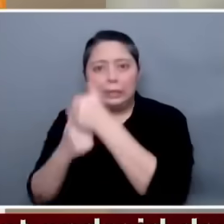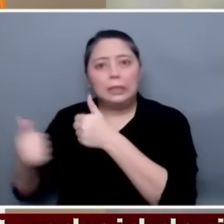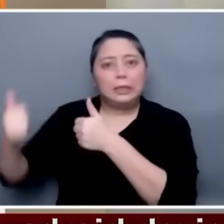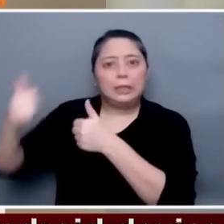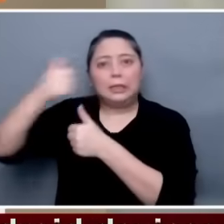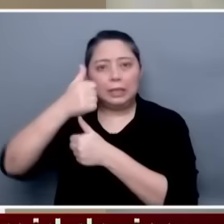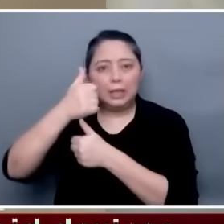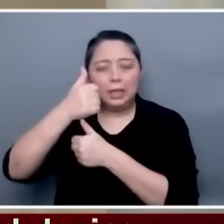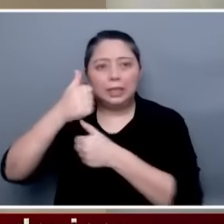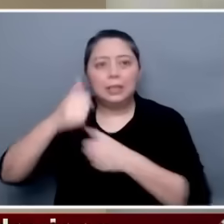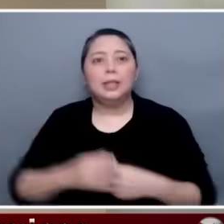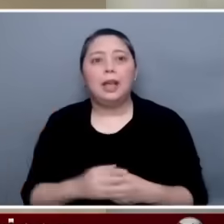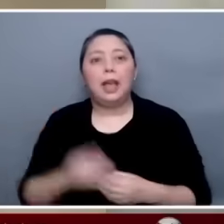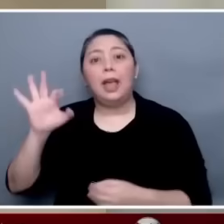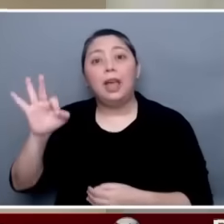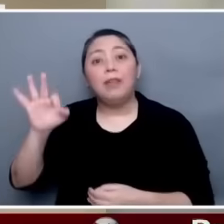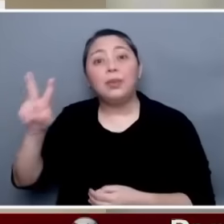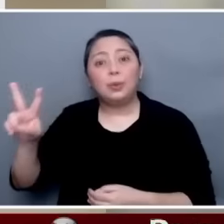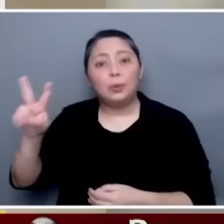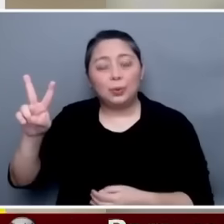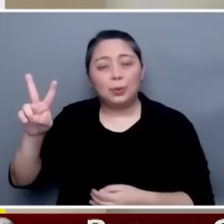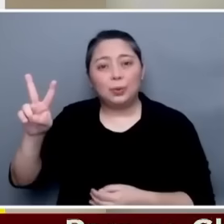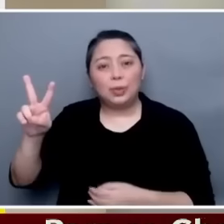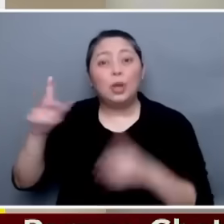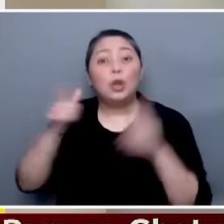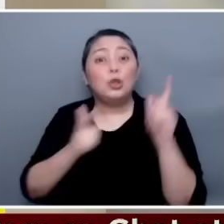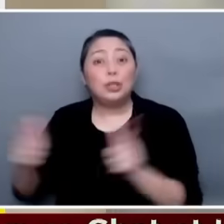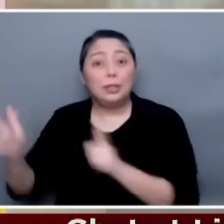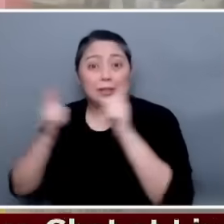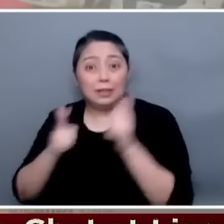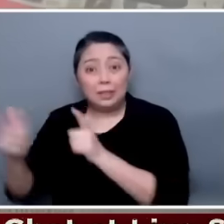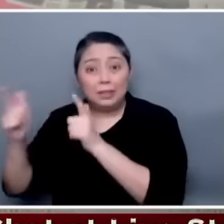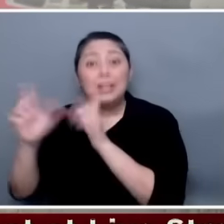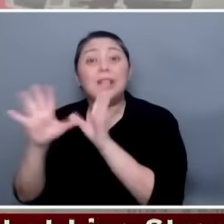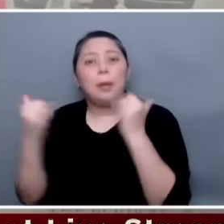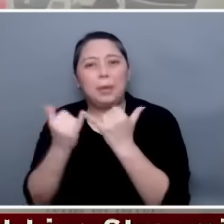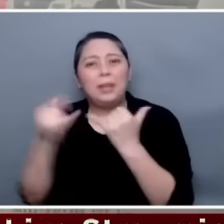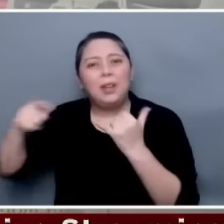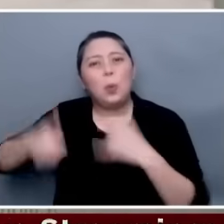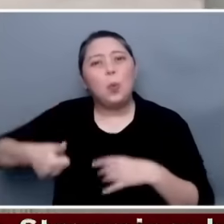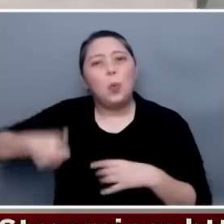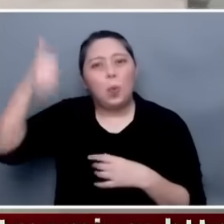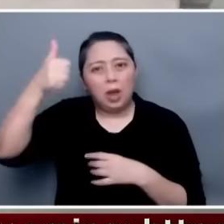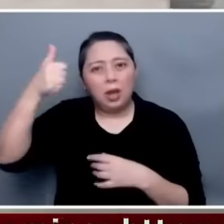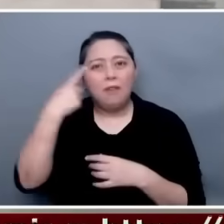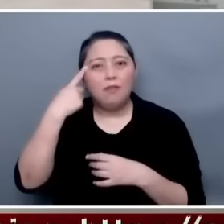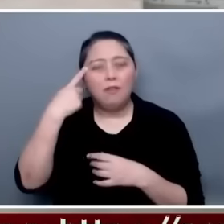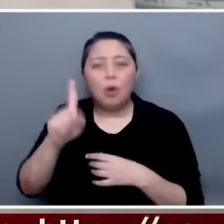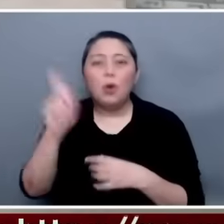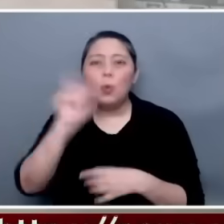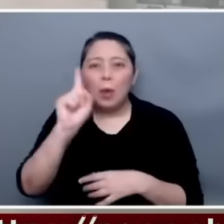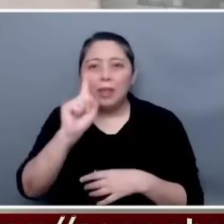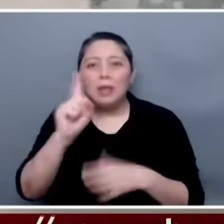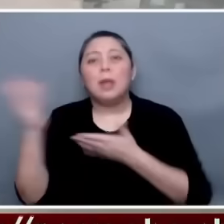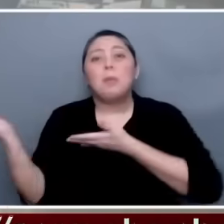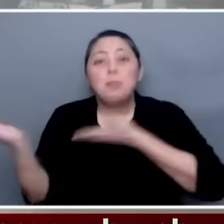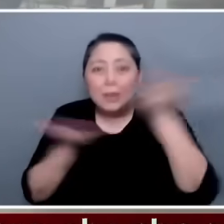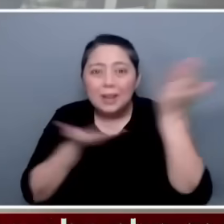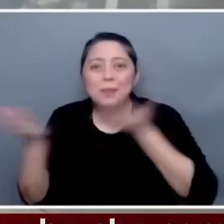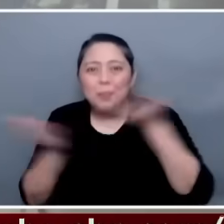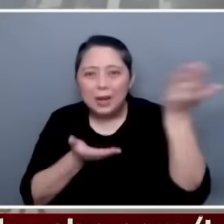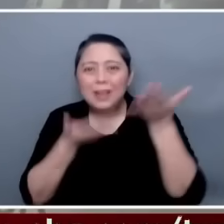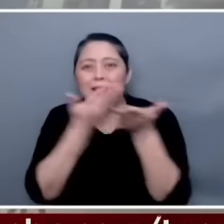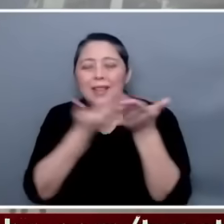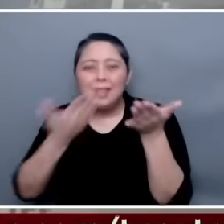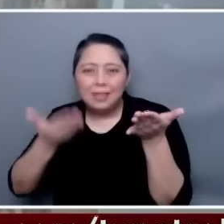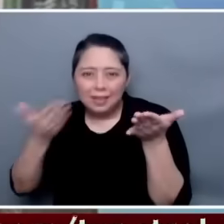Logistics Philippines Incorporated, ang nanalo sa bidding ng COMELEC para sa paghahatid ng mga kagamitan at supply para sa